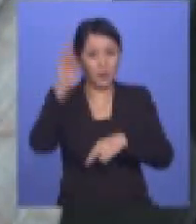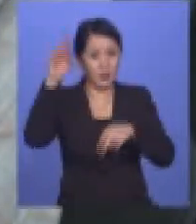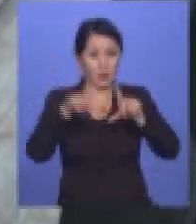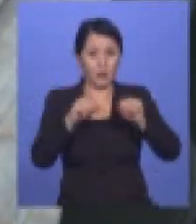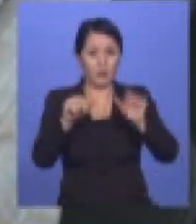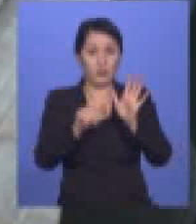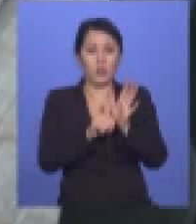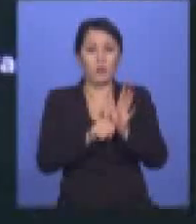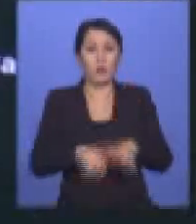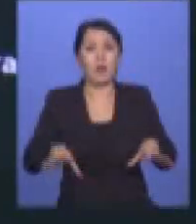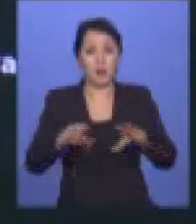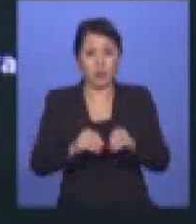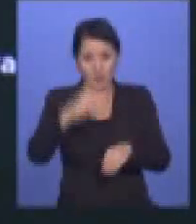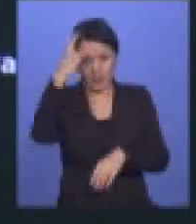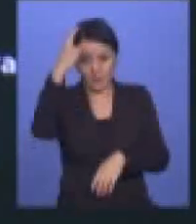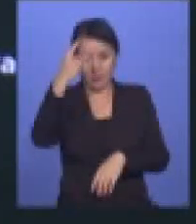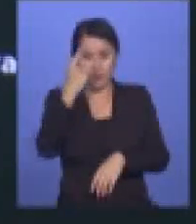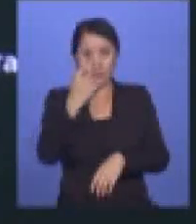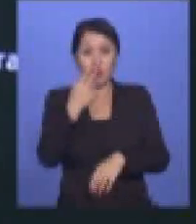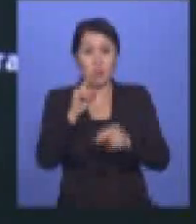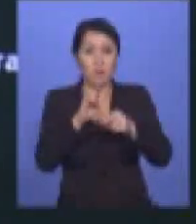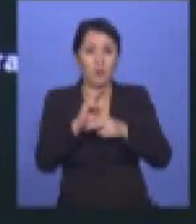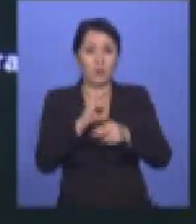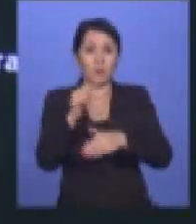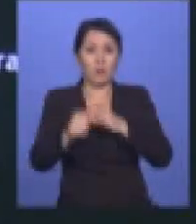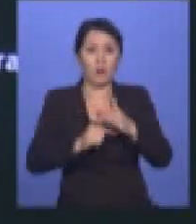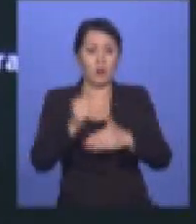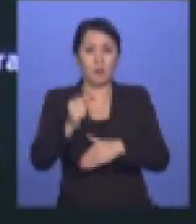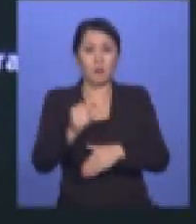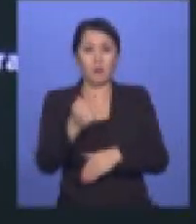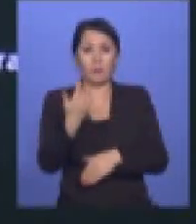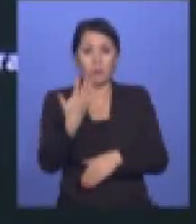саны 6. Жалпы қазақ тілінде білім алып отырған қалалық оқушылардың саны